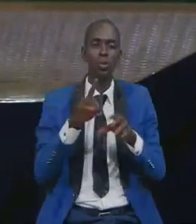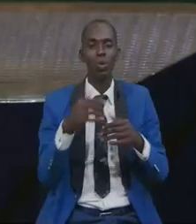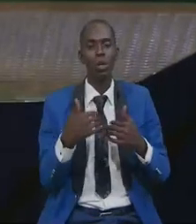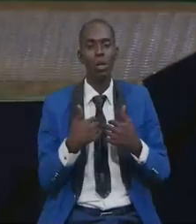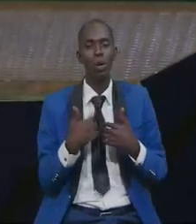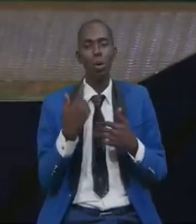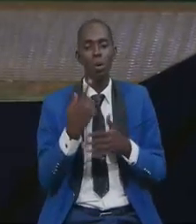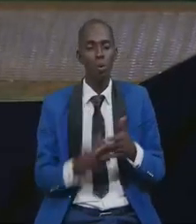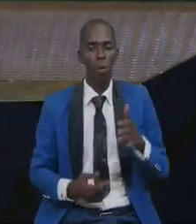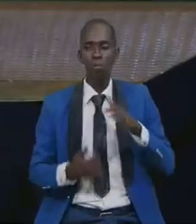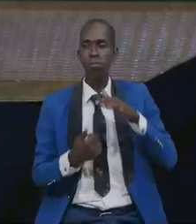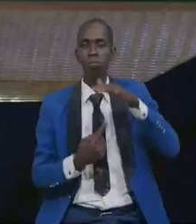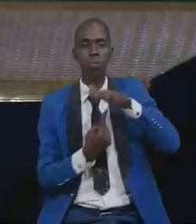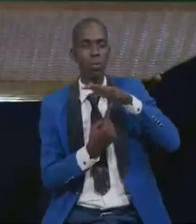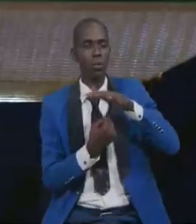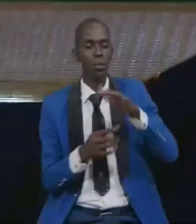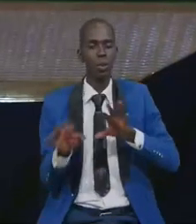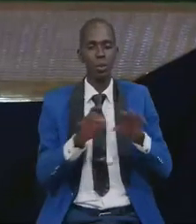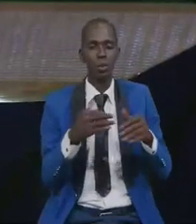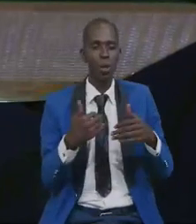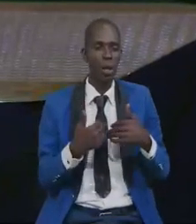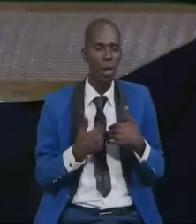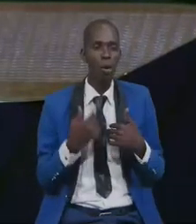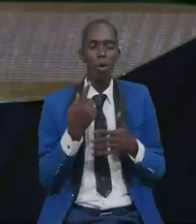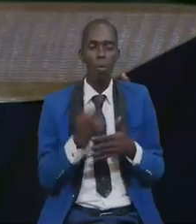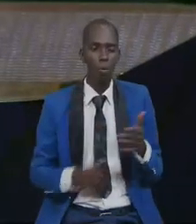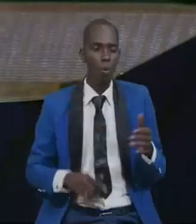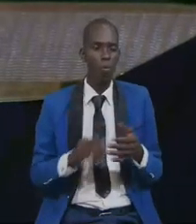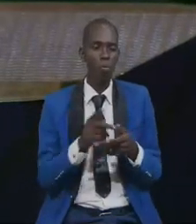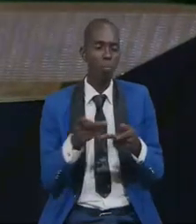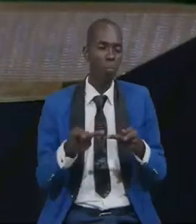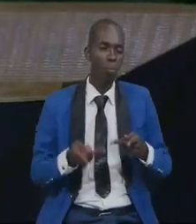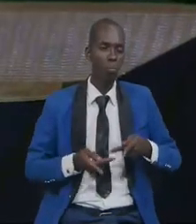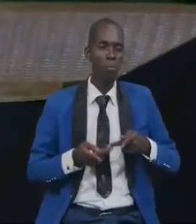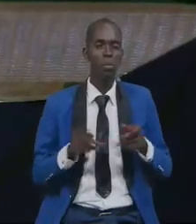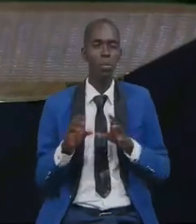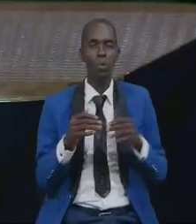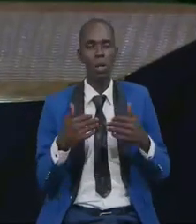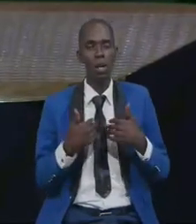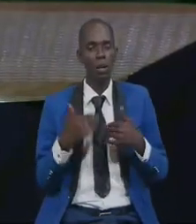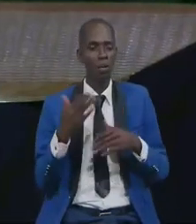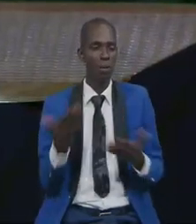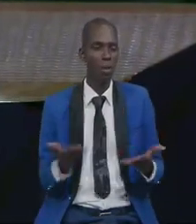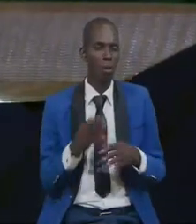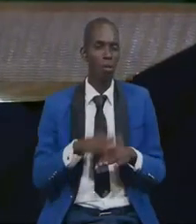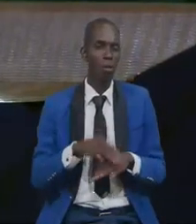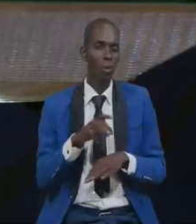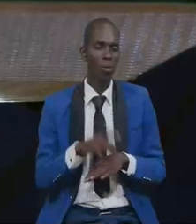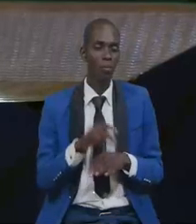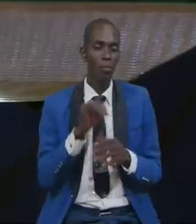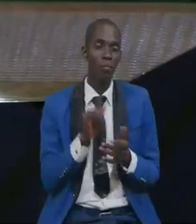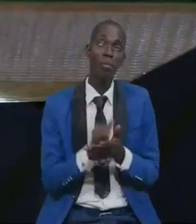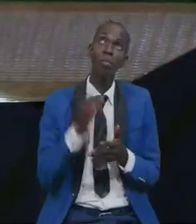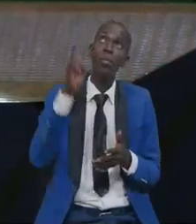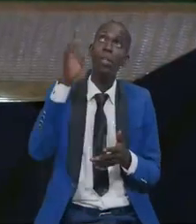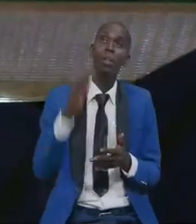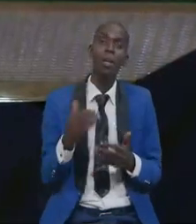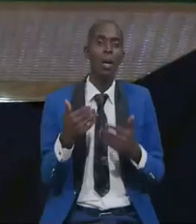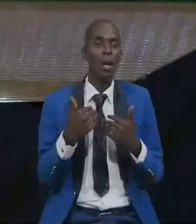popularité avez-vous? Et quelle portion avez-vous de tout ce que vous avez ici sur la terre que Dieu n'a pas